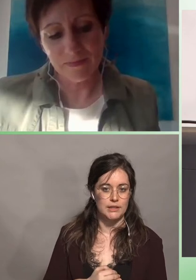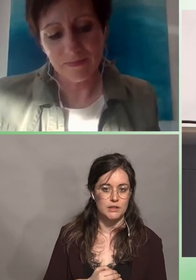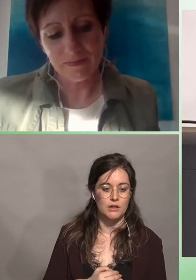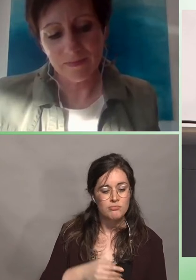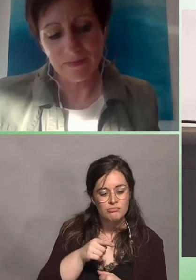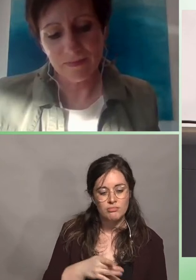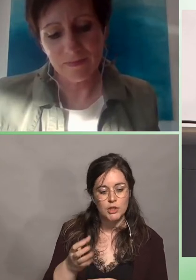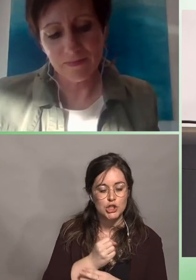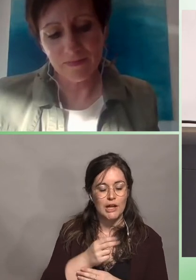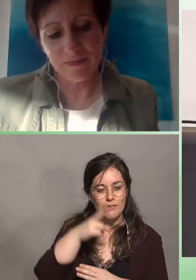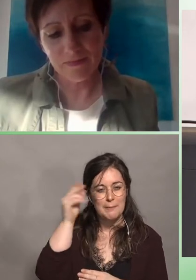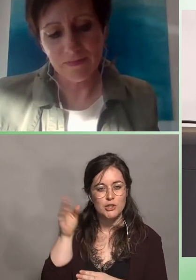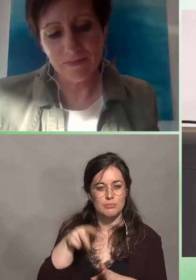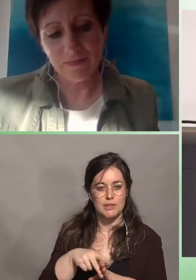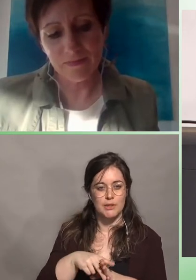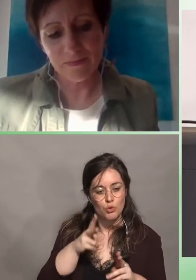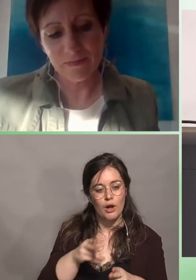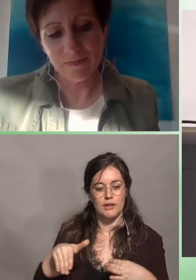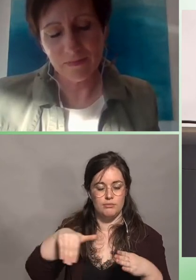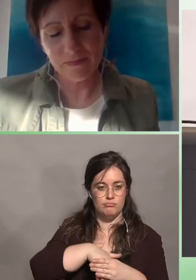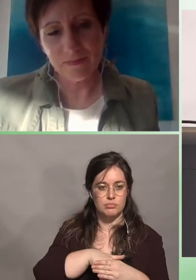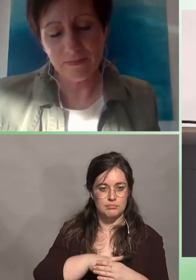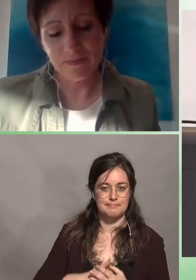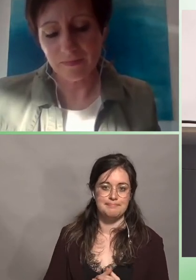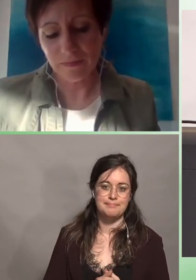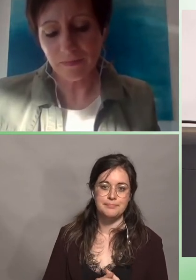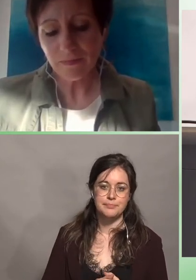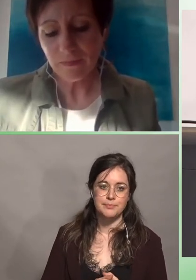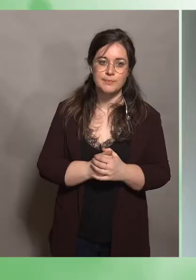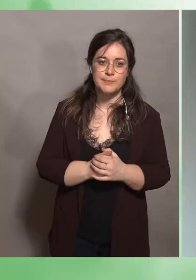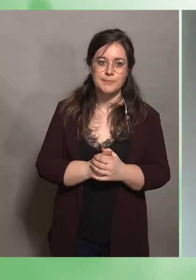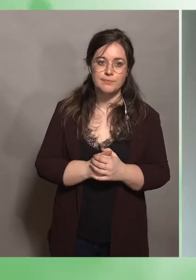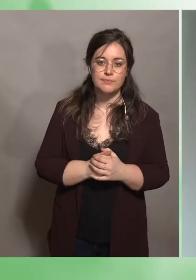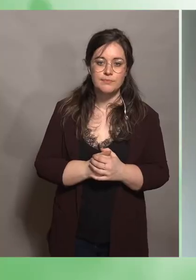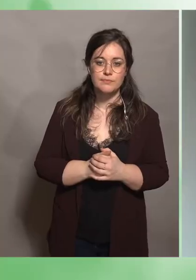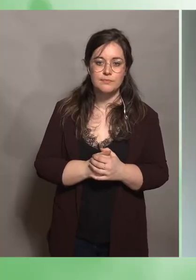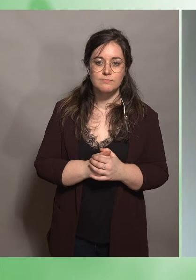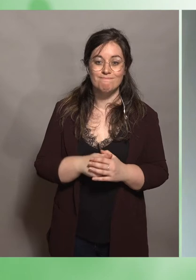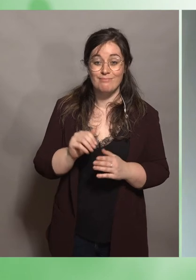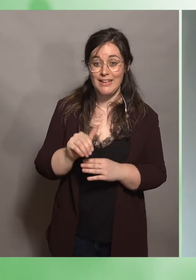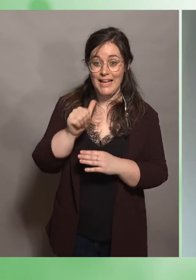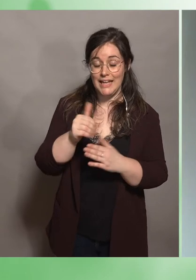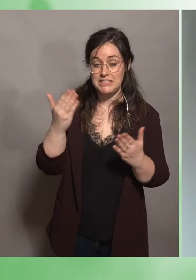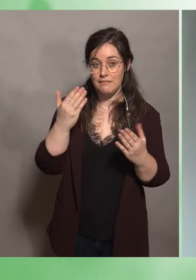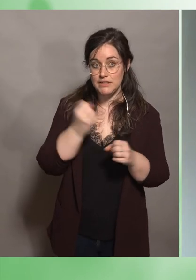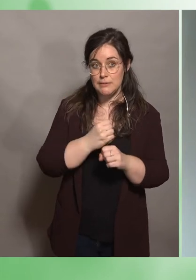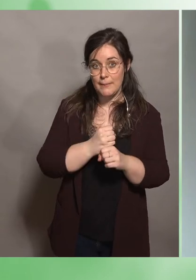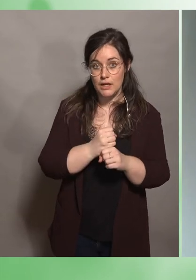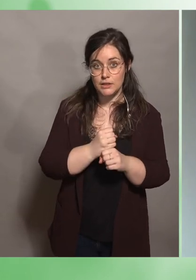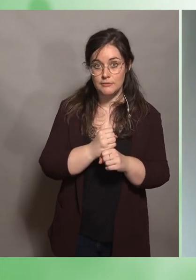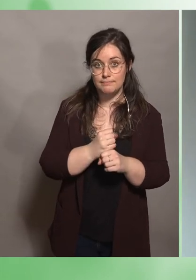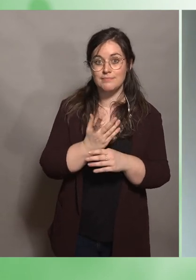um eben Menschen mit Behinderung überhaupt aufnehmen und anstellen zu können? Also das Erste, was wir getan haben, war, dass ich eben